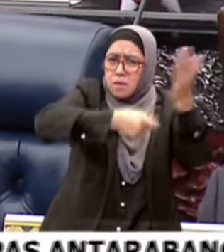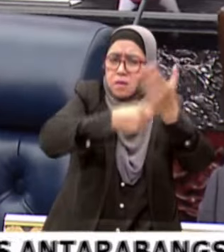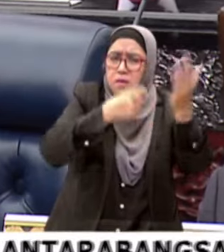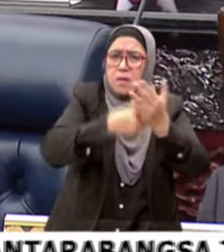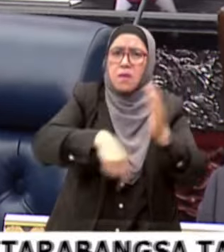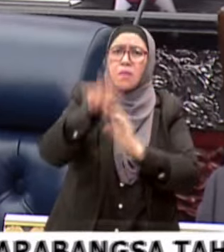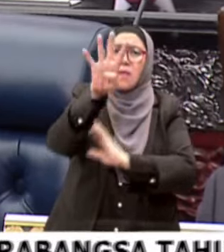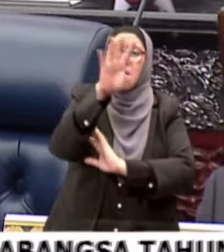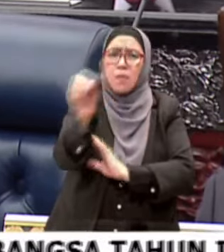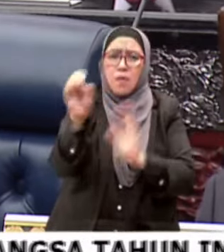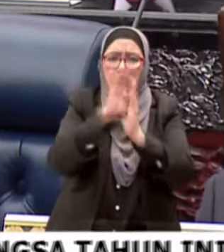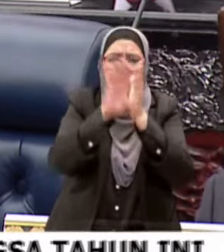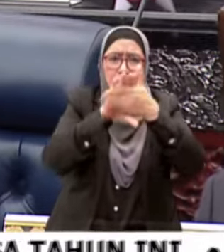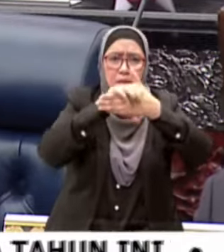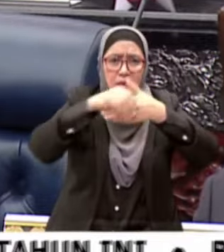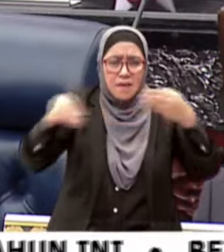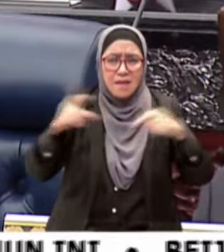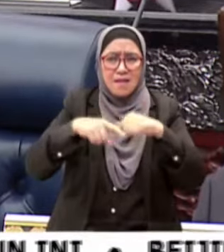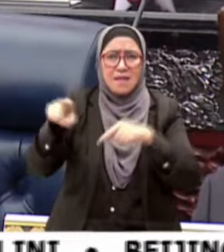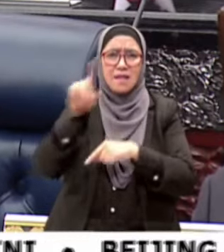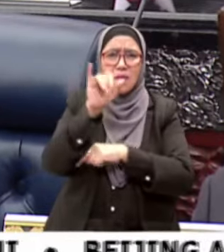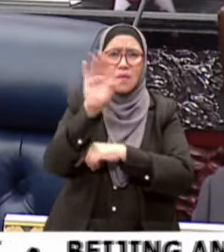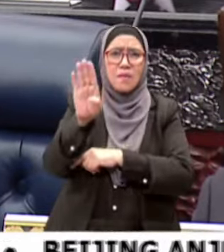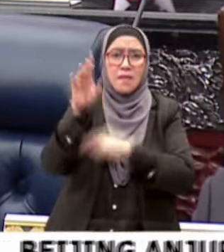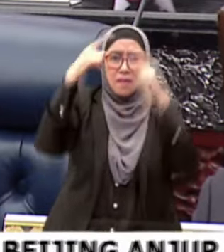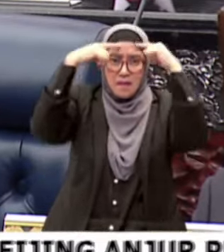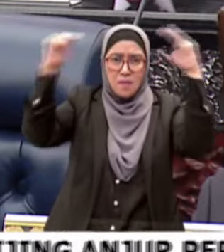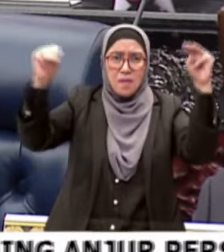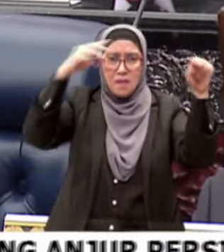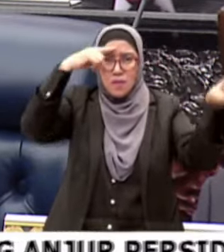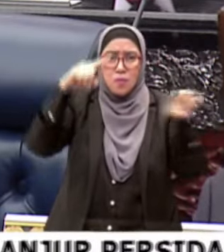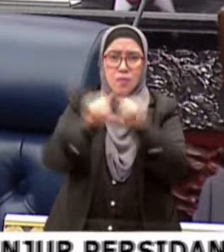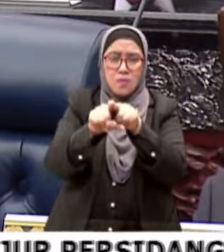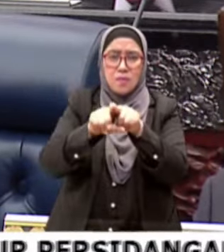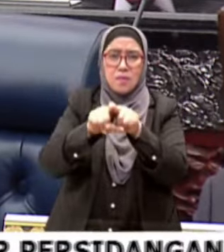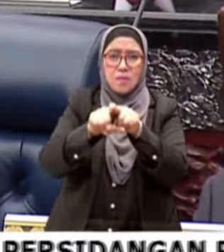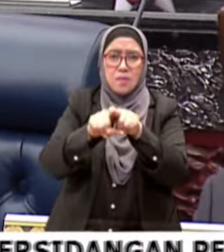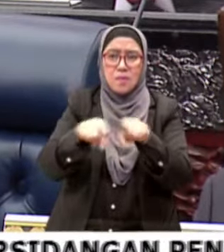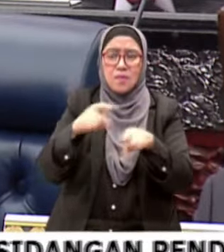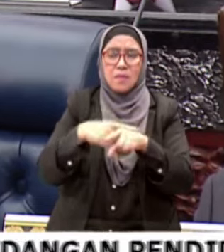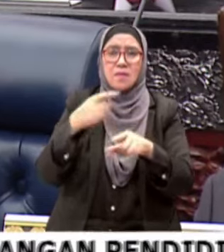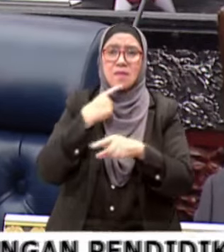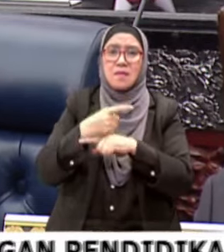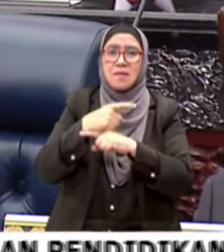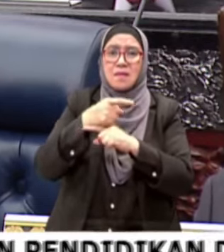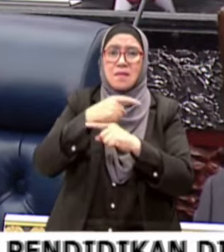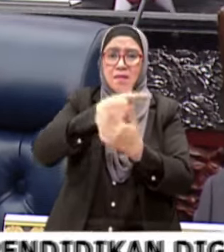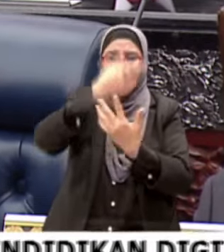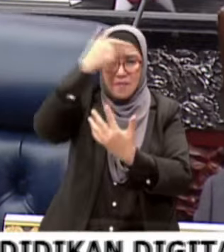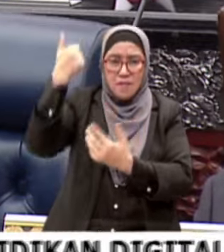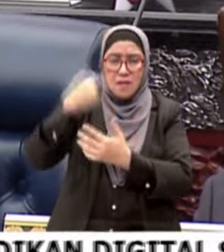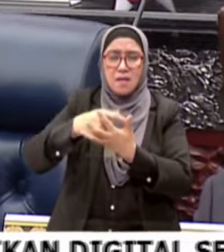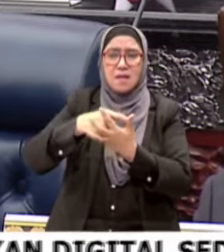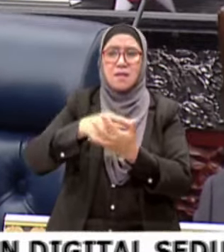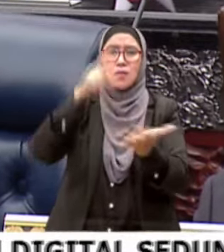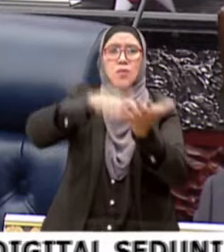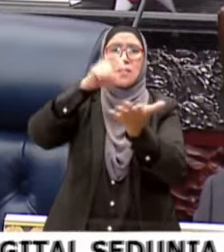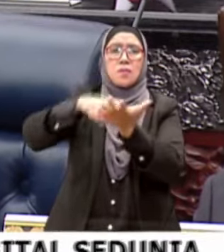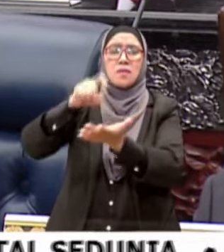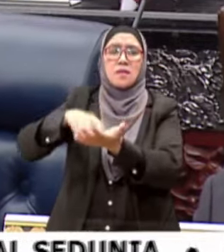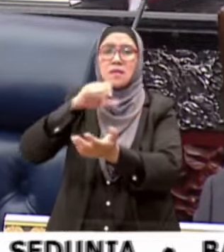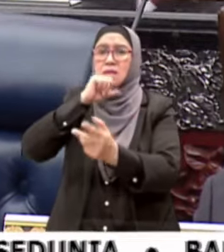bahwa beban hutang yang terpaksa ditanggung ini antaranya berpuncak daripada hutang yang tidak produktif tersebut selain